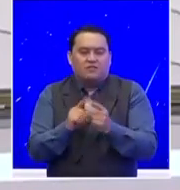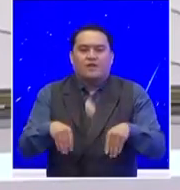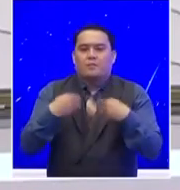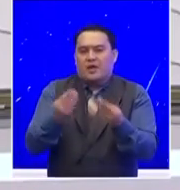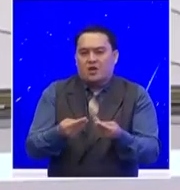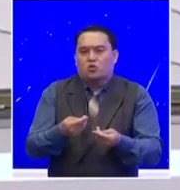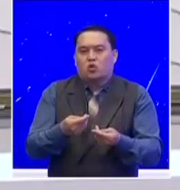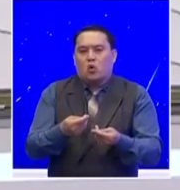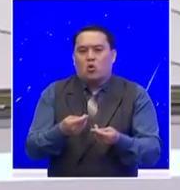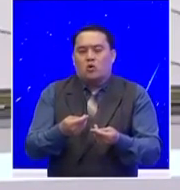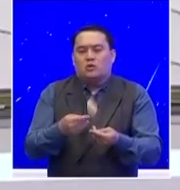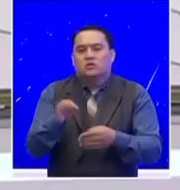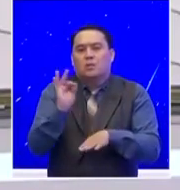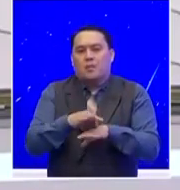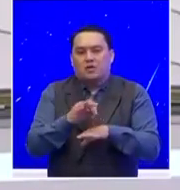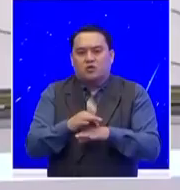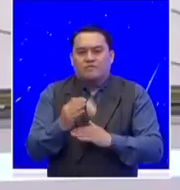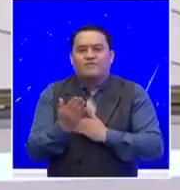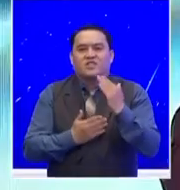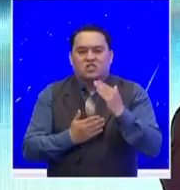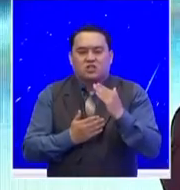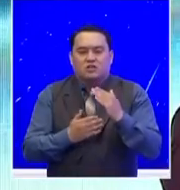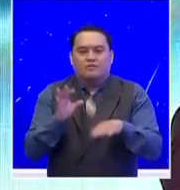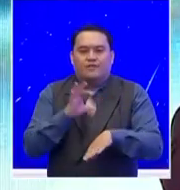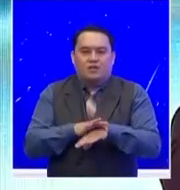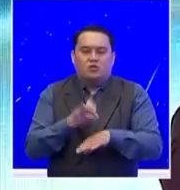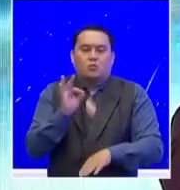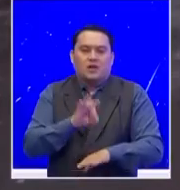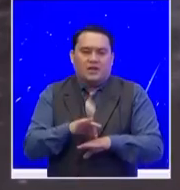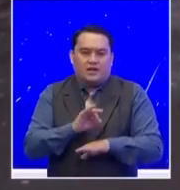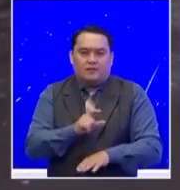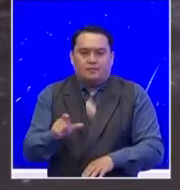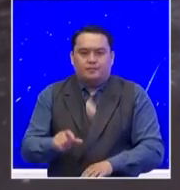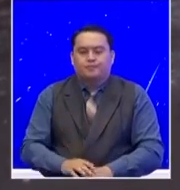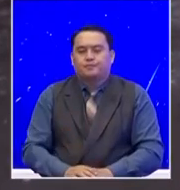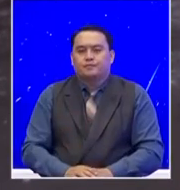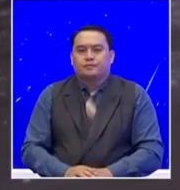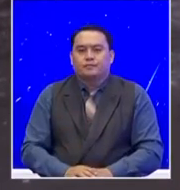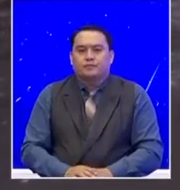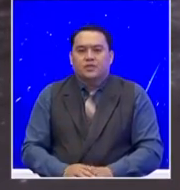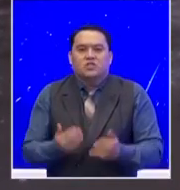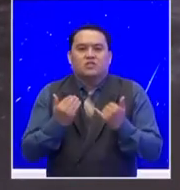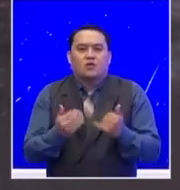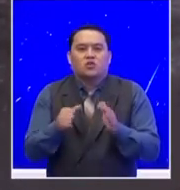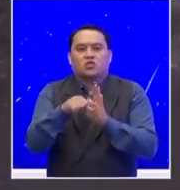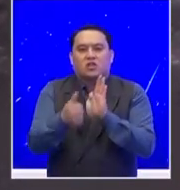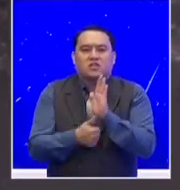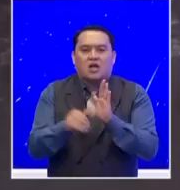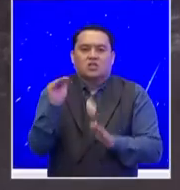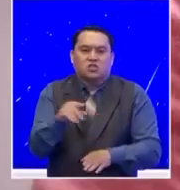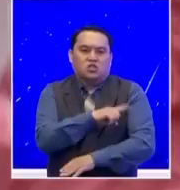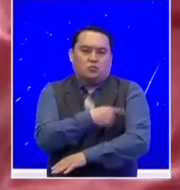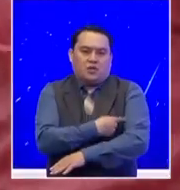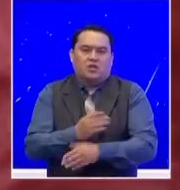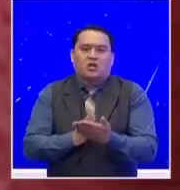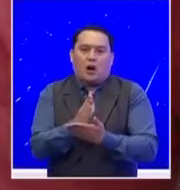а число заболевших будет выше числа выявленных вновь больных. На сегодня на передовой находится более 16 тысяч